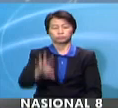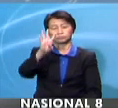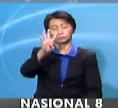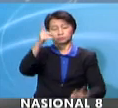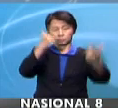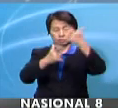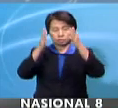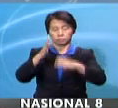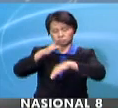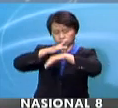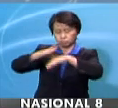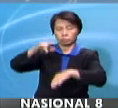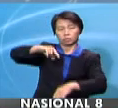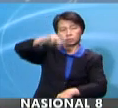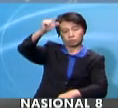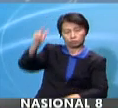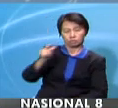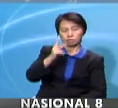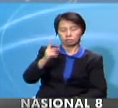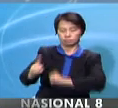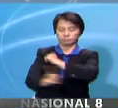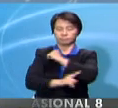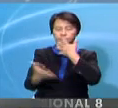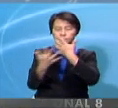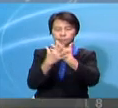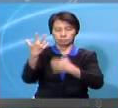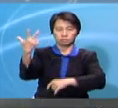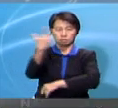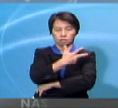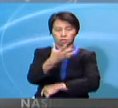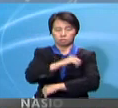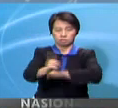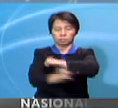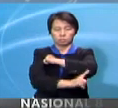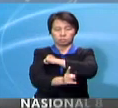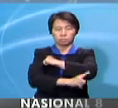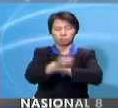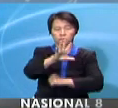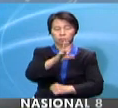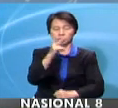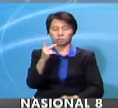empat pelancong asing yang berbogil di Gunung Kinabalu dihukum penjara hari dan denda